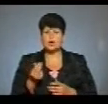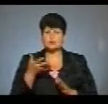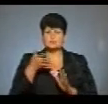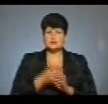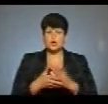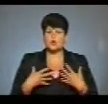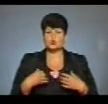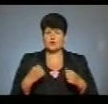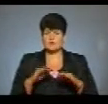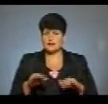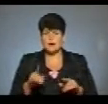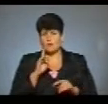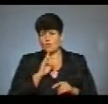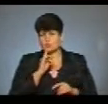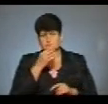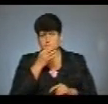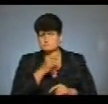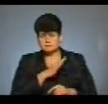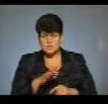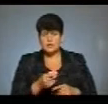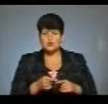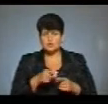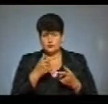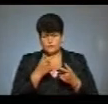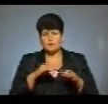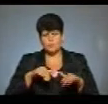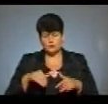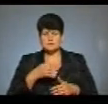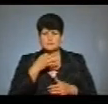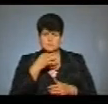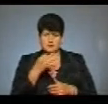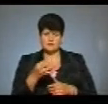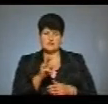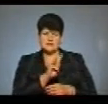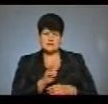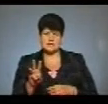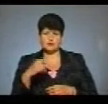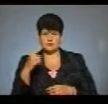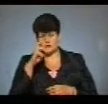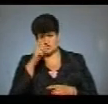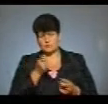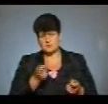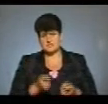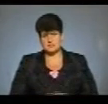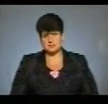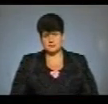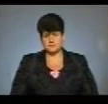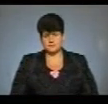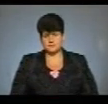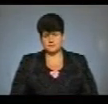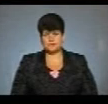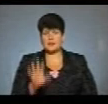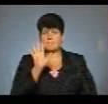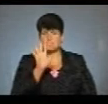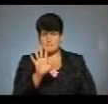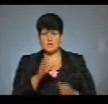оздоровлення дітей, вона поки не повідомляє, каже, цю інформацію згодом оприлюднять на сайті обласної держадміністрації.